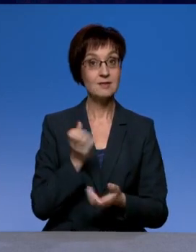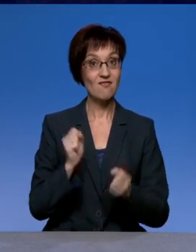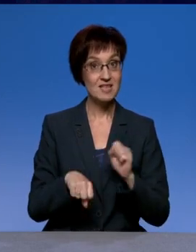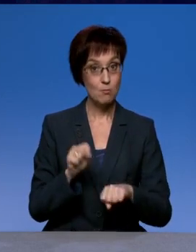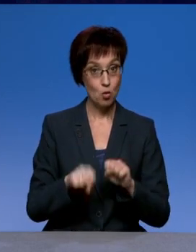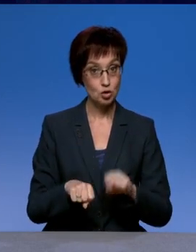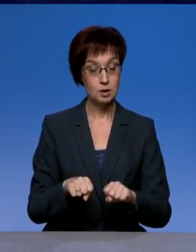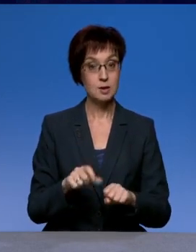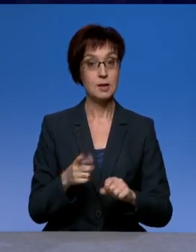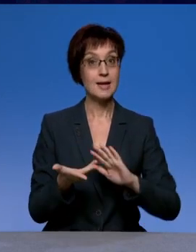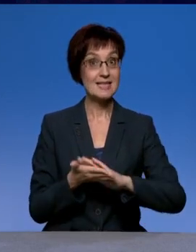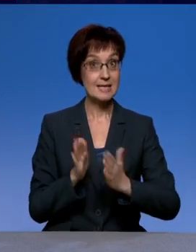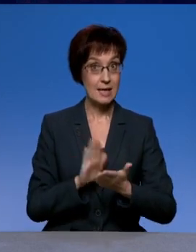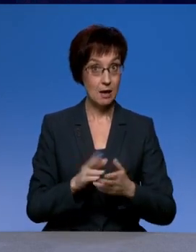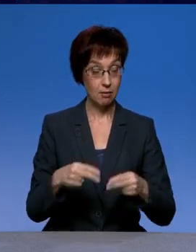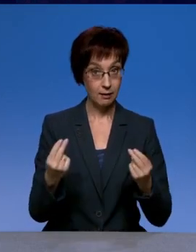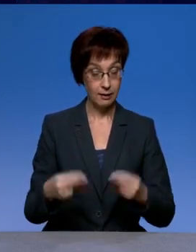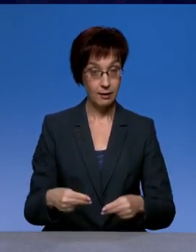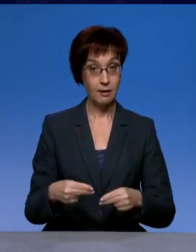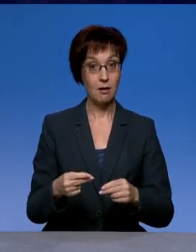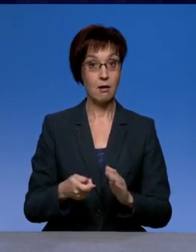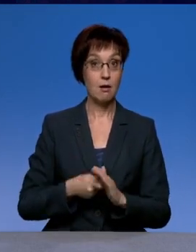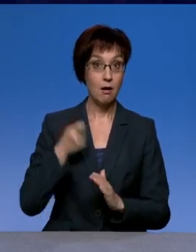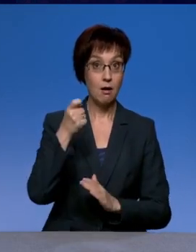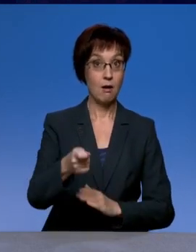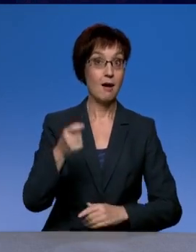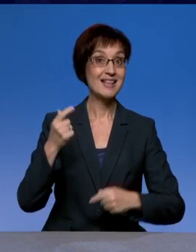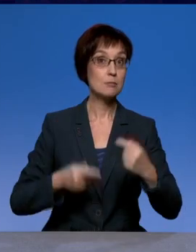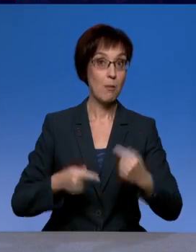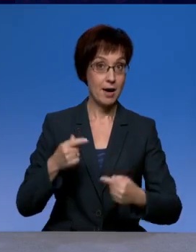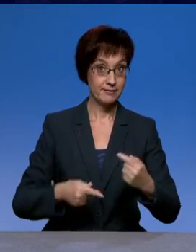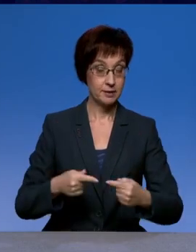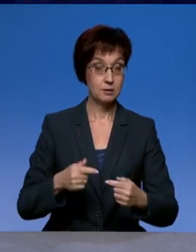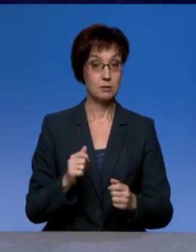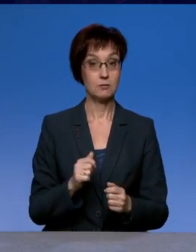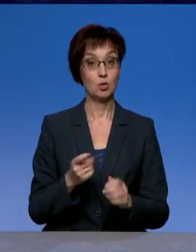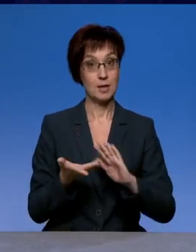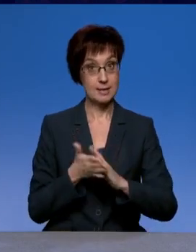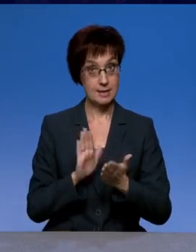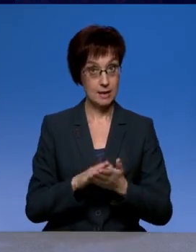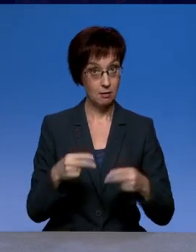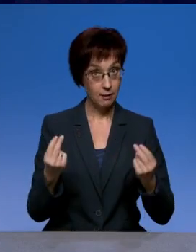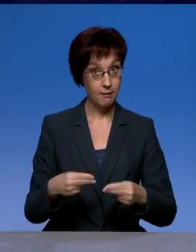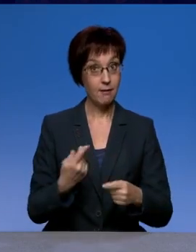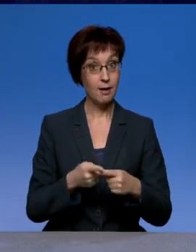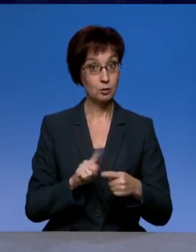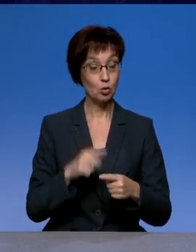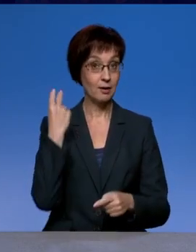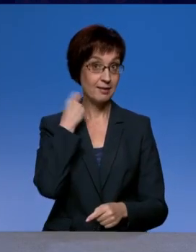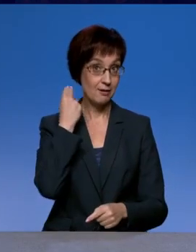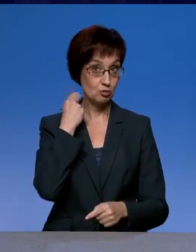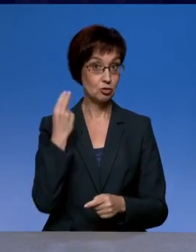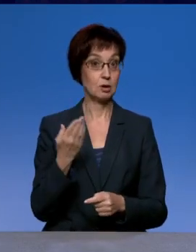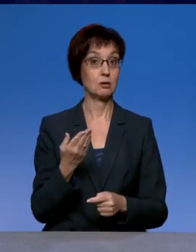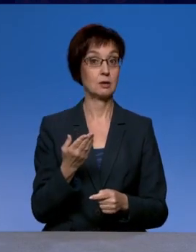сделки. Вот. Это следующий вопрос. Да, да, которые были осуществлены должником,